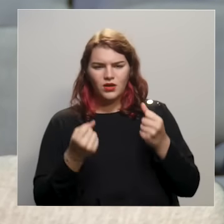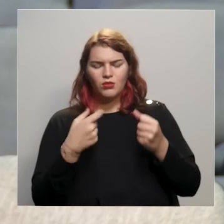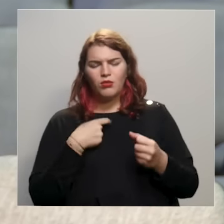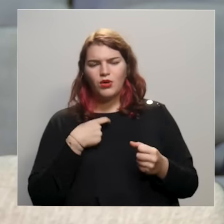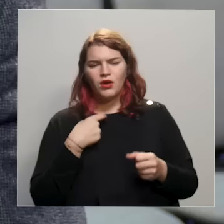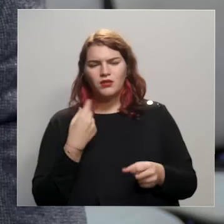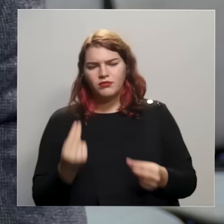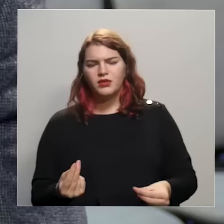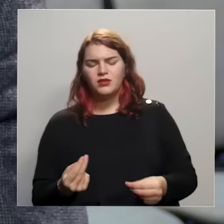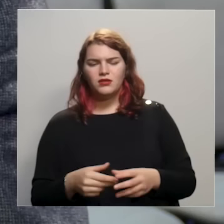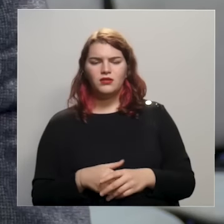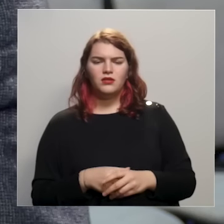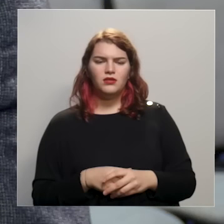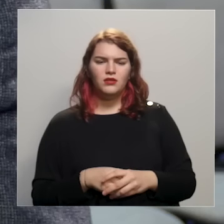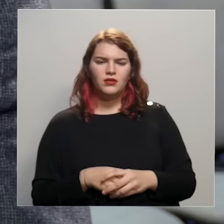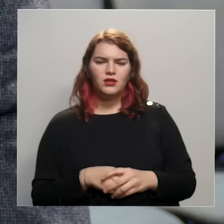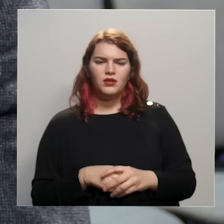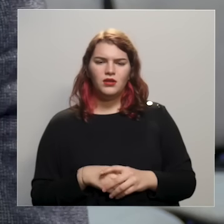Da.